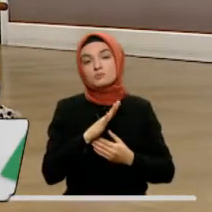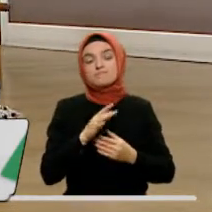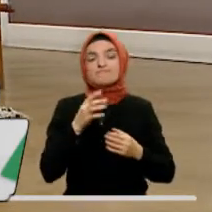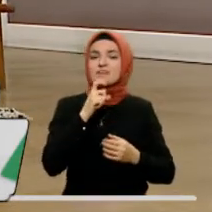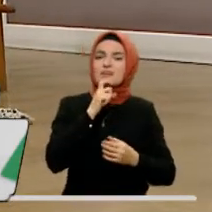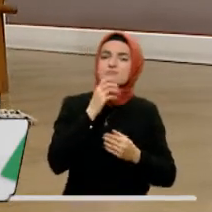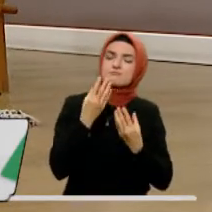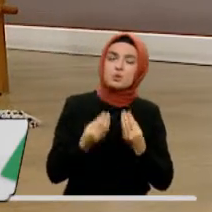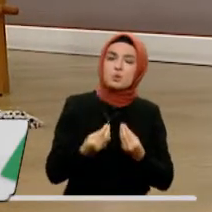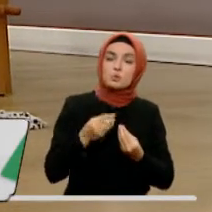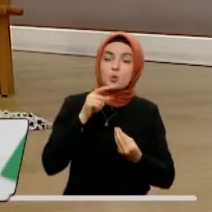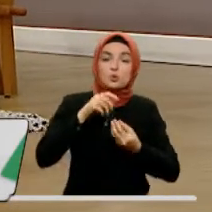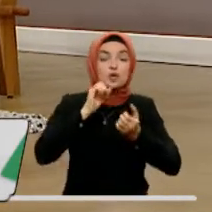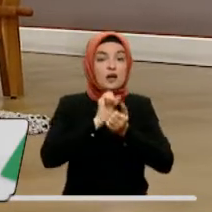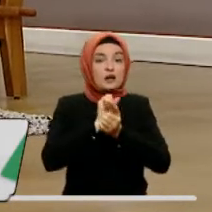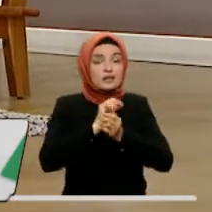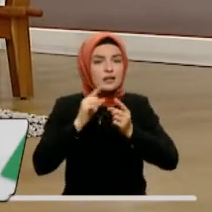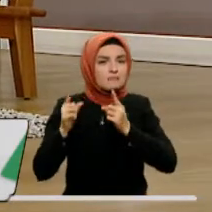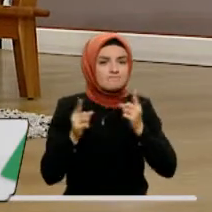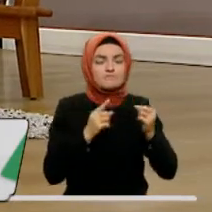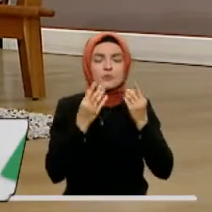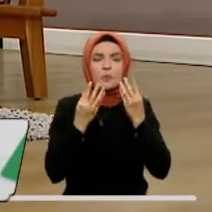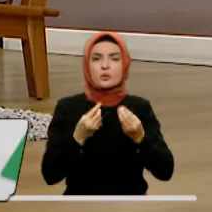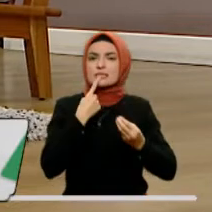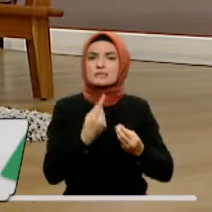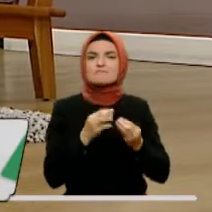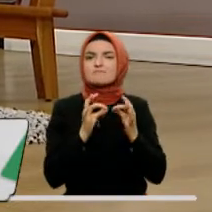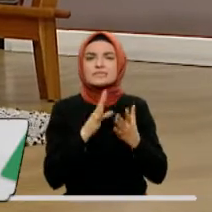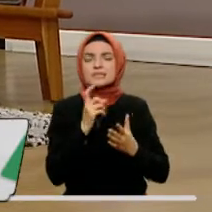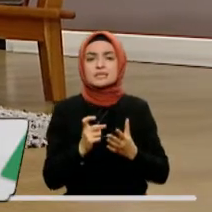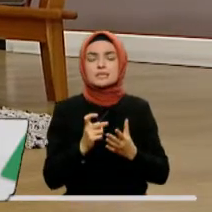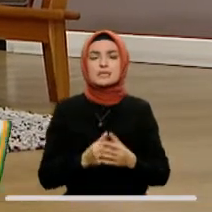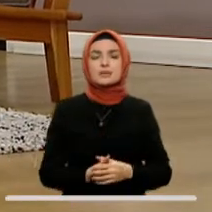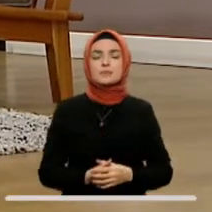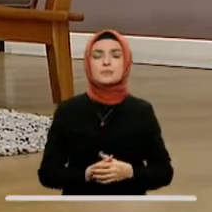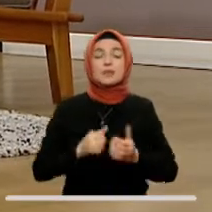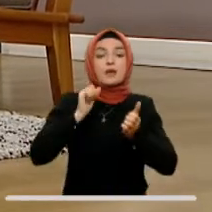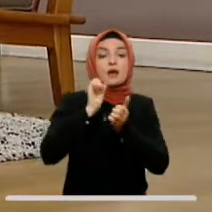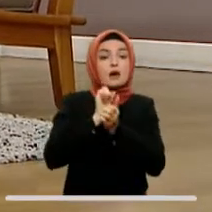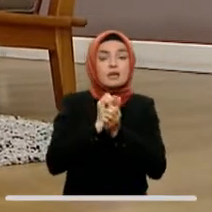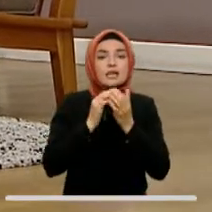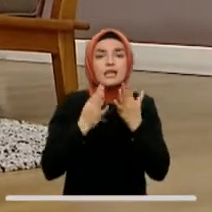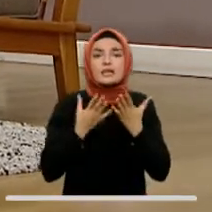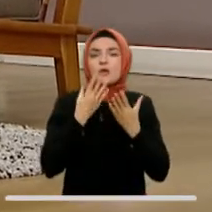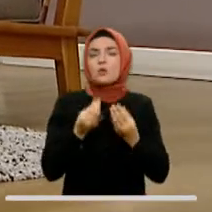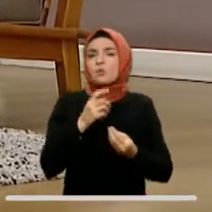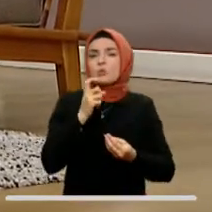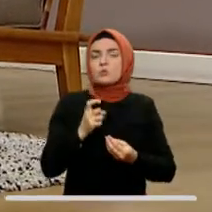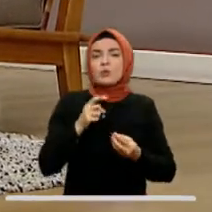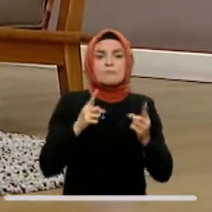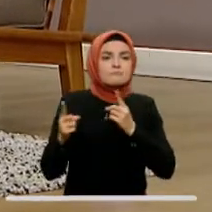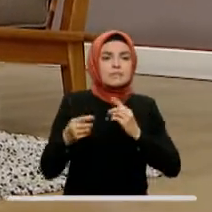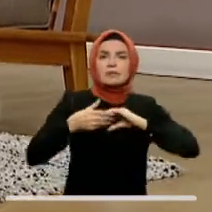olmuş. Hocam tam orada aileler araya girdiğinde dediğiniz şey nedir? Ne oluyor mesela? Ailelerde araya girip birbiriyle